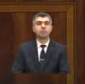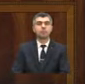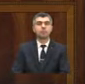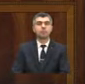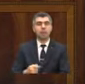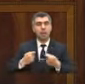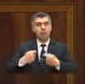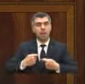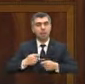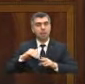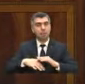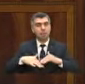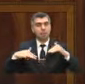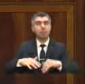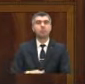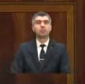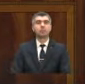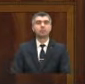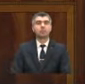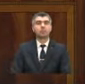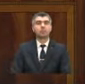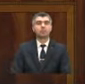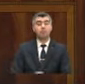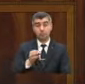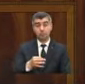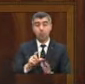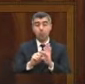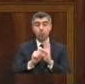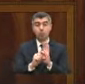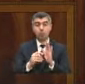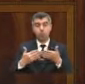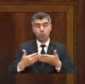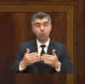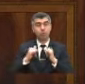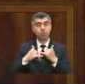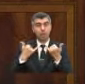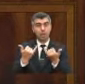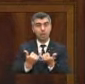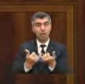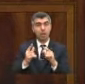السيد الرئيس، لا شك أن موضوع الجلسة اليوم لا يتسع